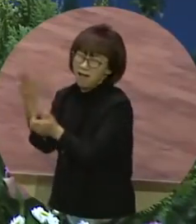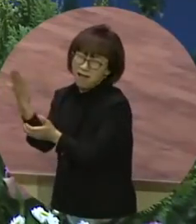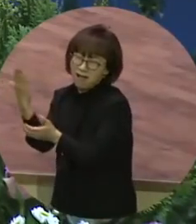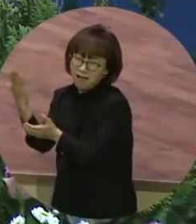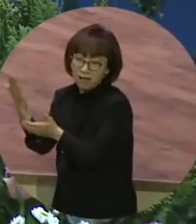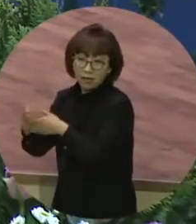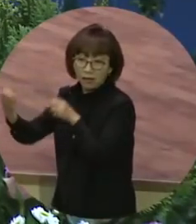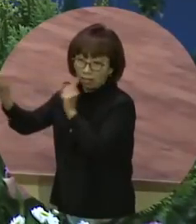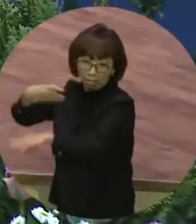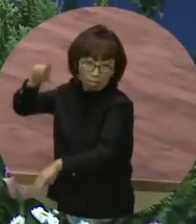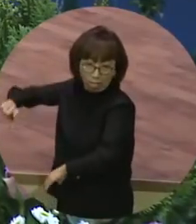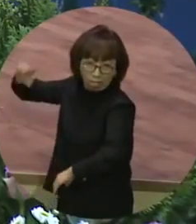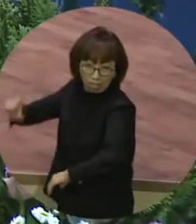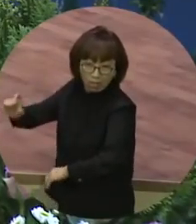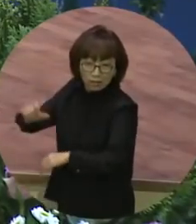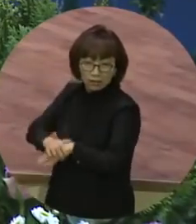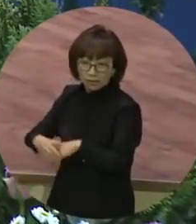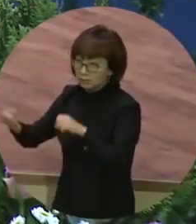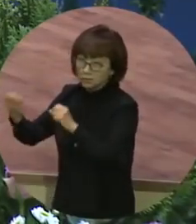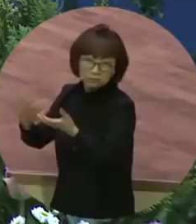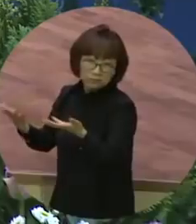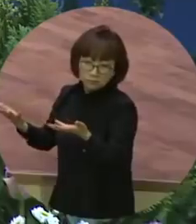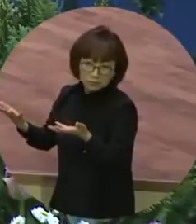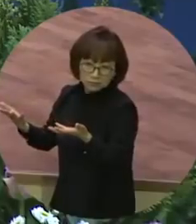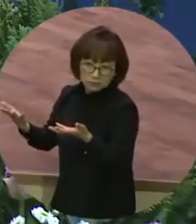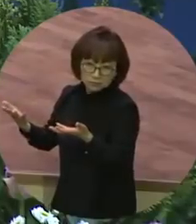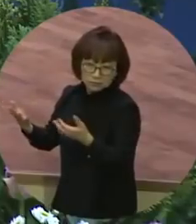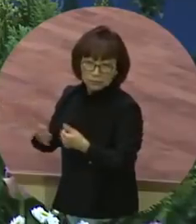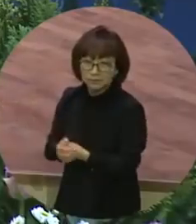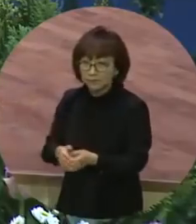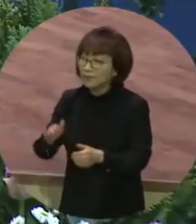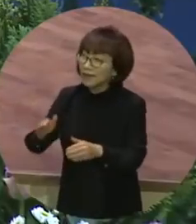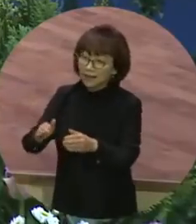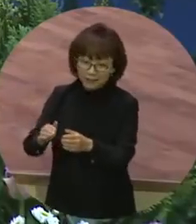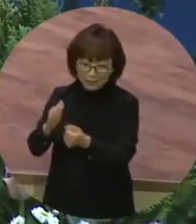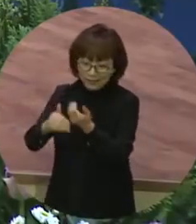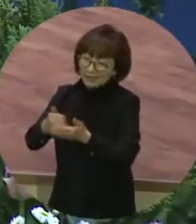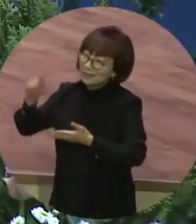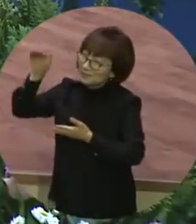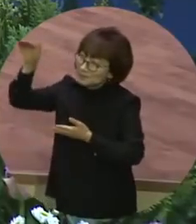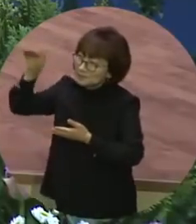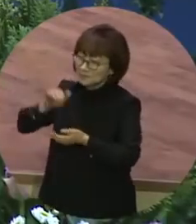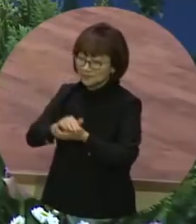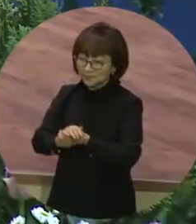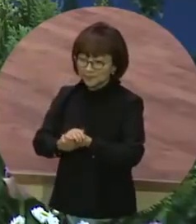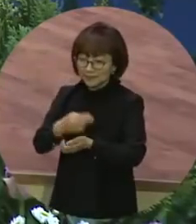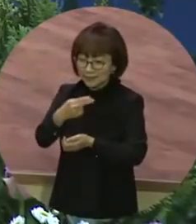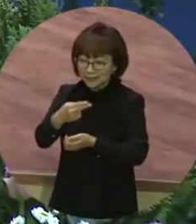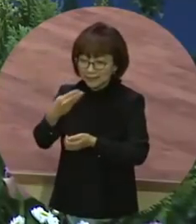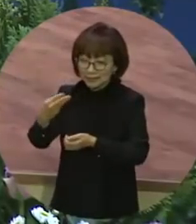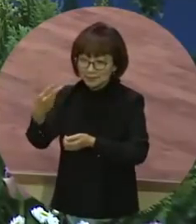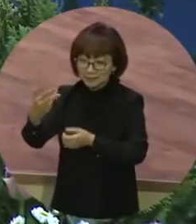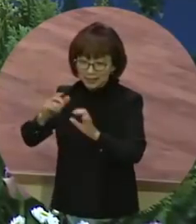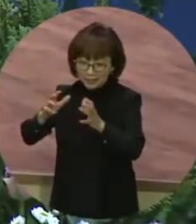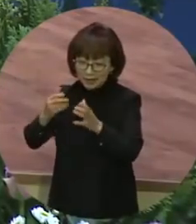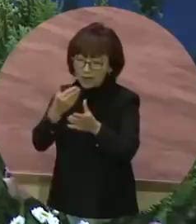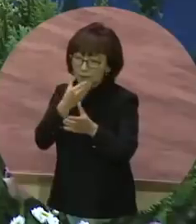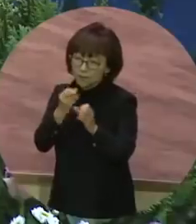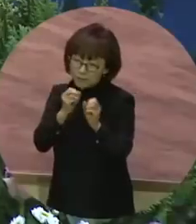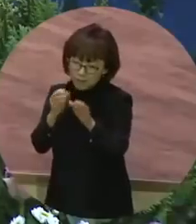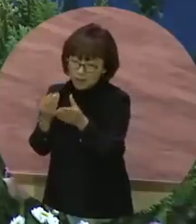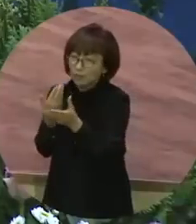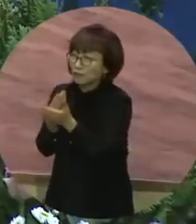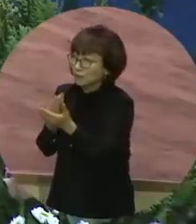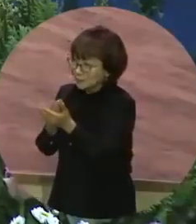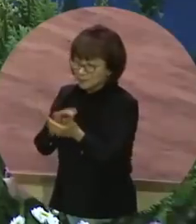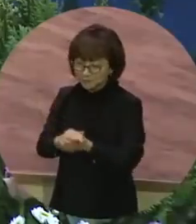거예요. 알아들었어요? 하나님 내 2, 3, 7 나라 보고 막 가슴 속에 콱 품에서 하나님이 이 가치장 보고 막